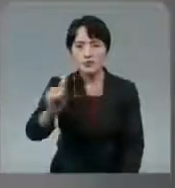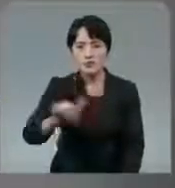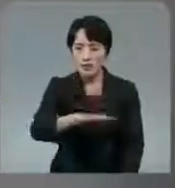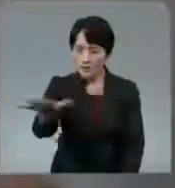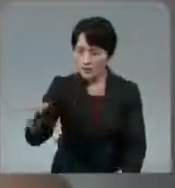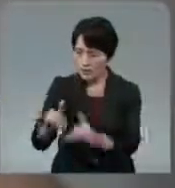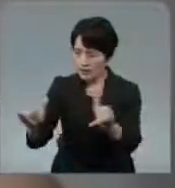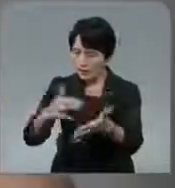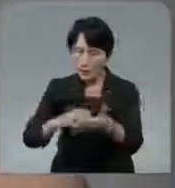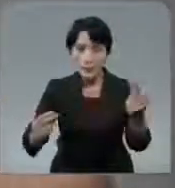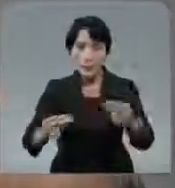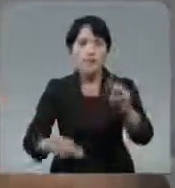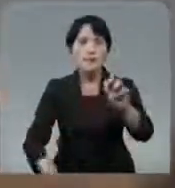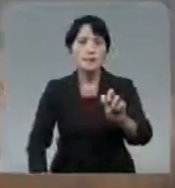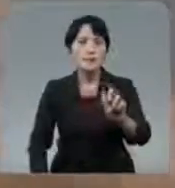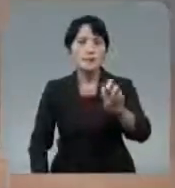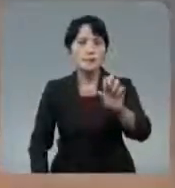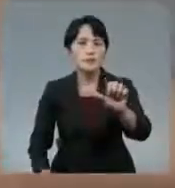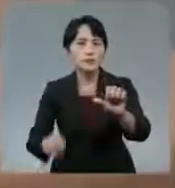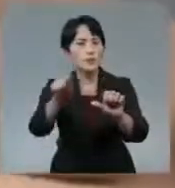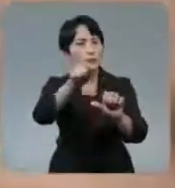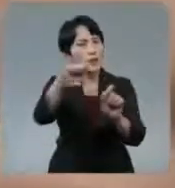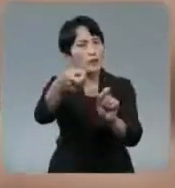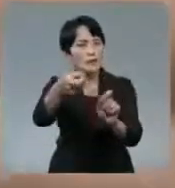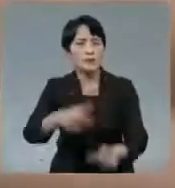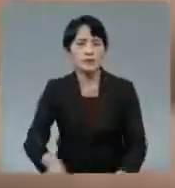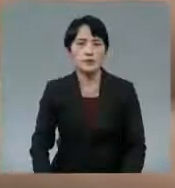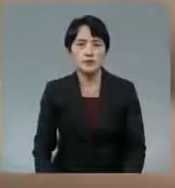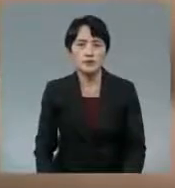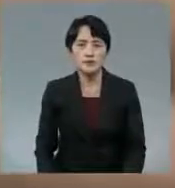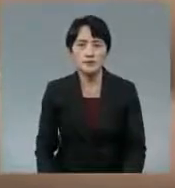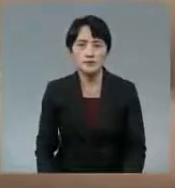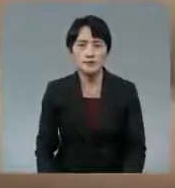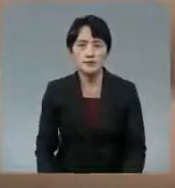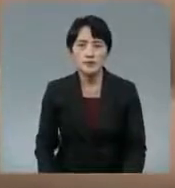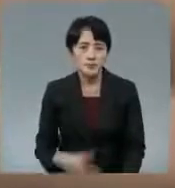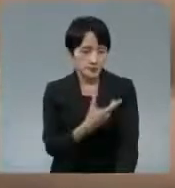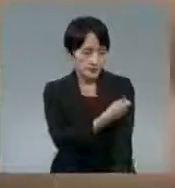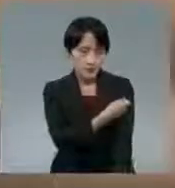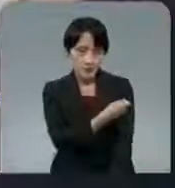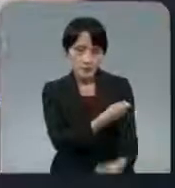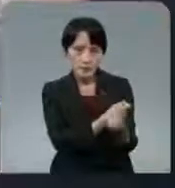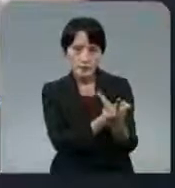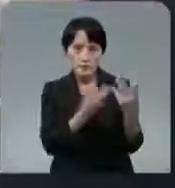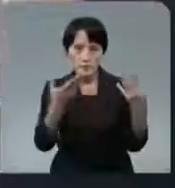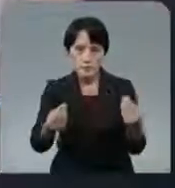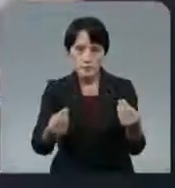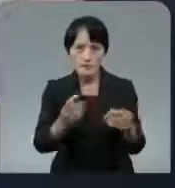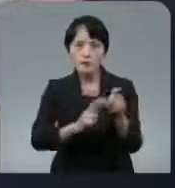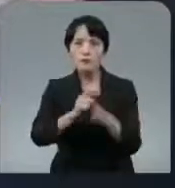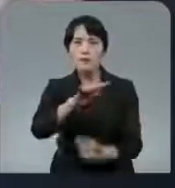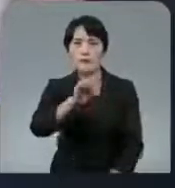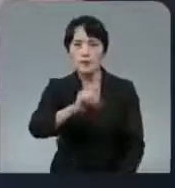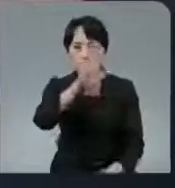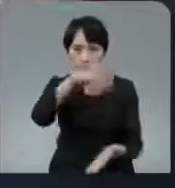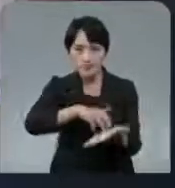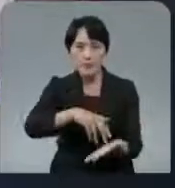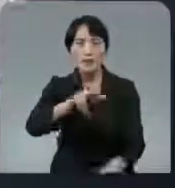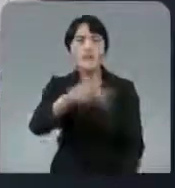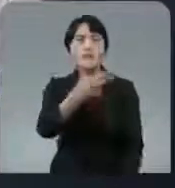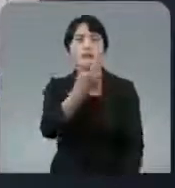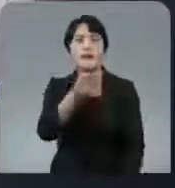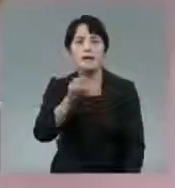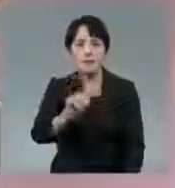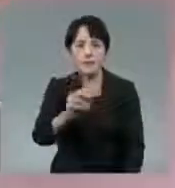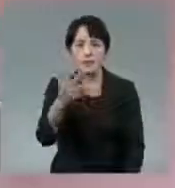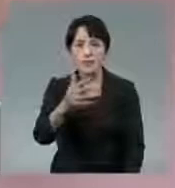процентов населения страны 7 миллионов 18 тысяч человек или тринадцать с половиной процентов населения